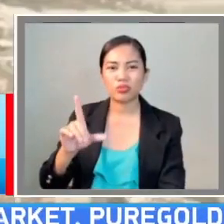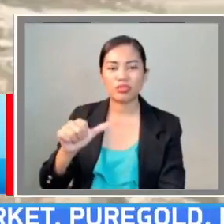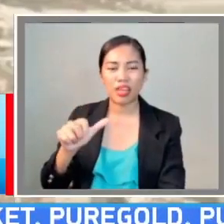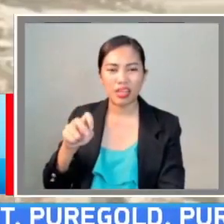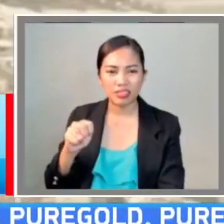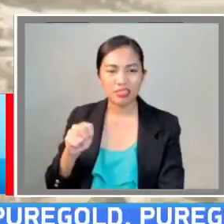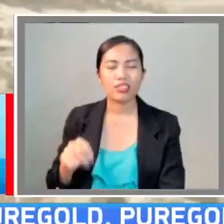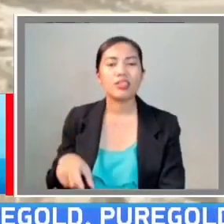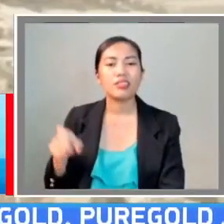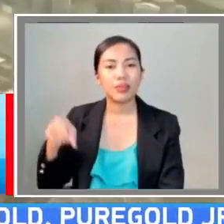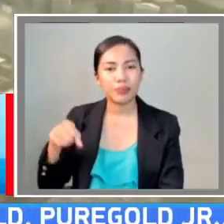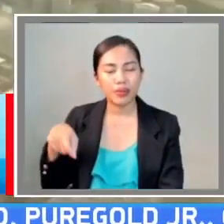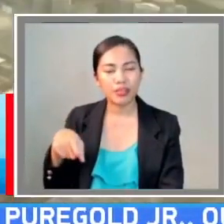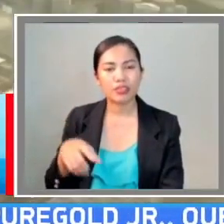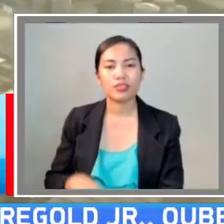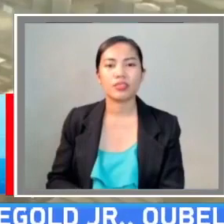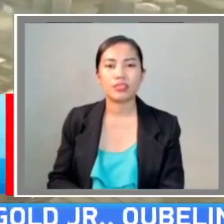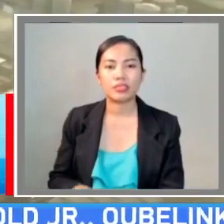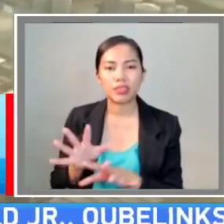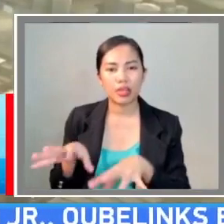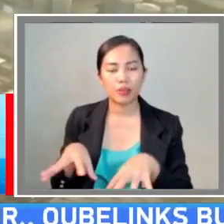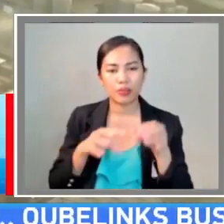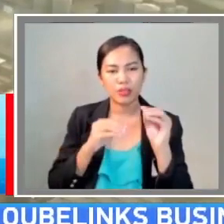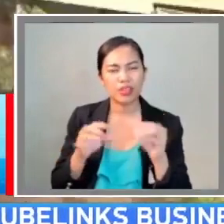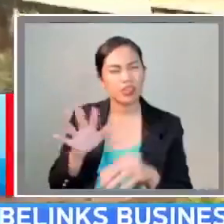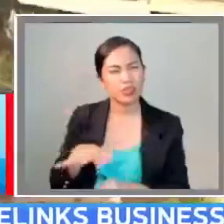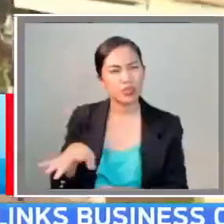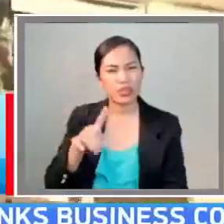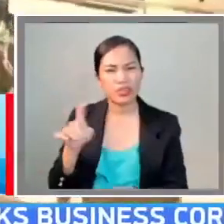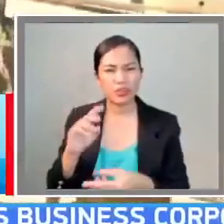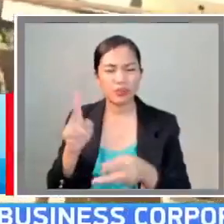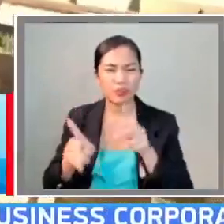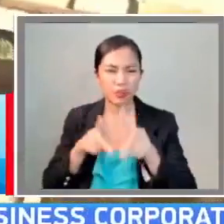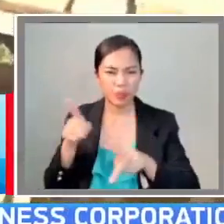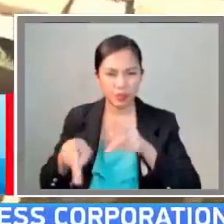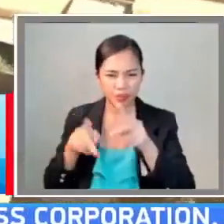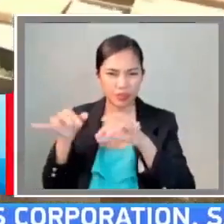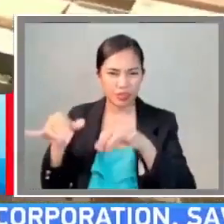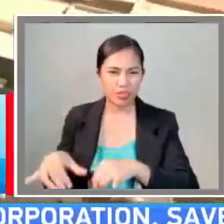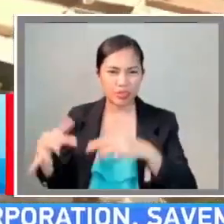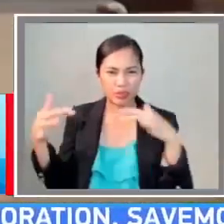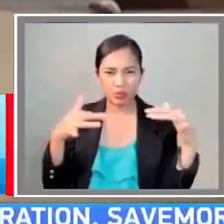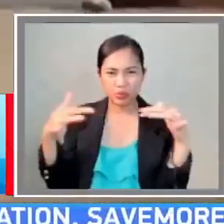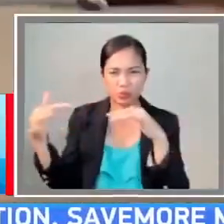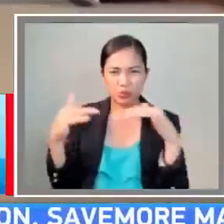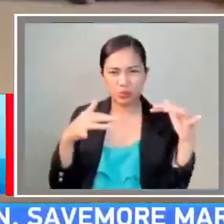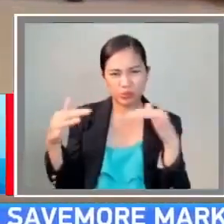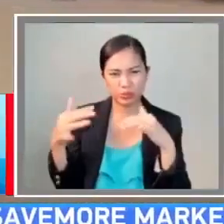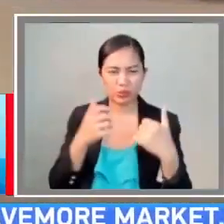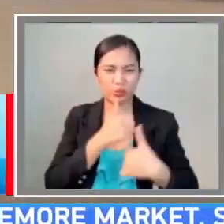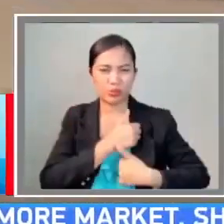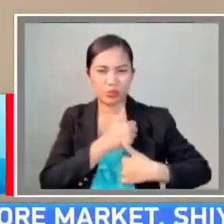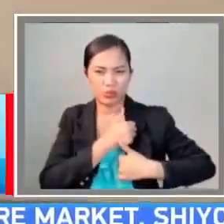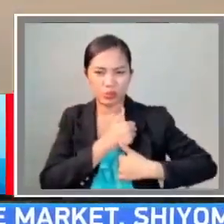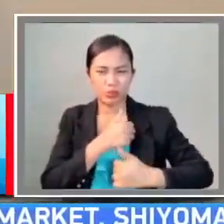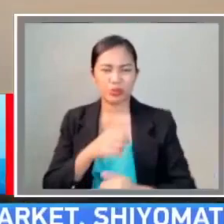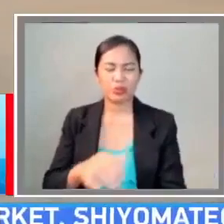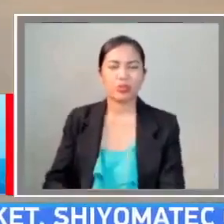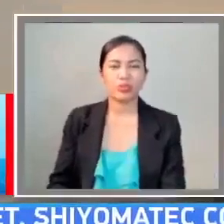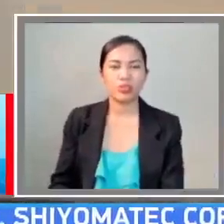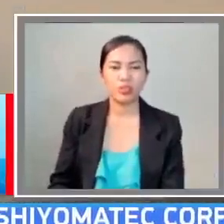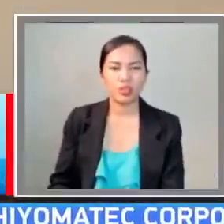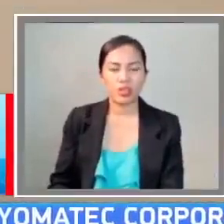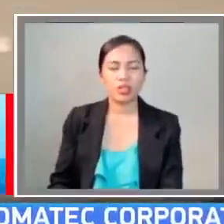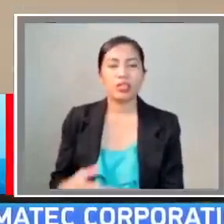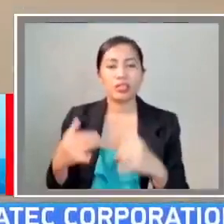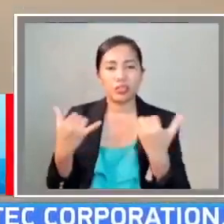nasa 100 Pilipino pa ang nasa Sudan habang patuloy ang bakbakan ng dalawang puwersa ng militar doon. Nakikipag-ugnay naman ang embahada ng